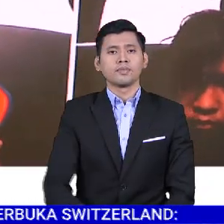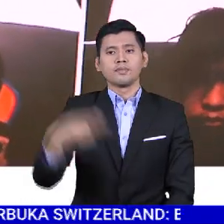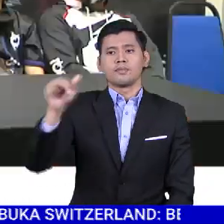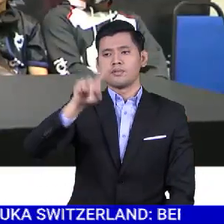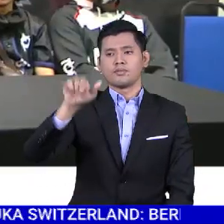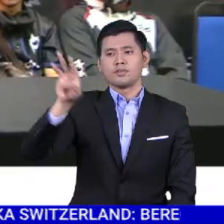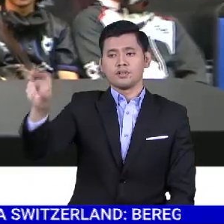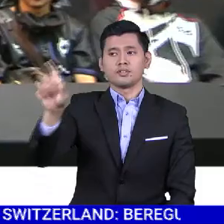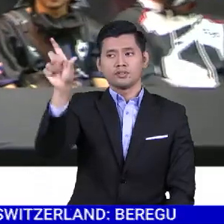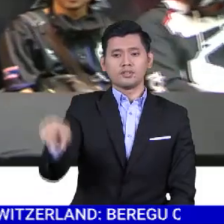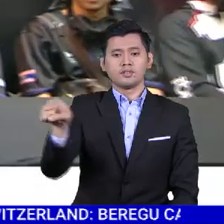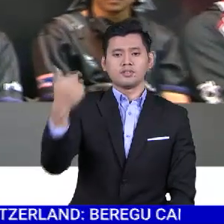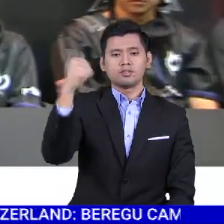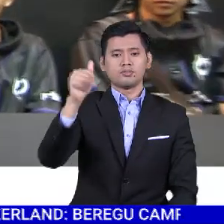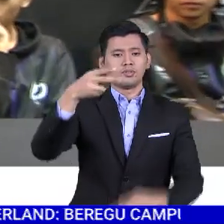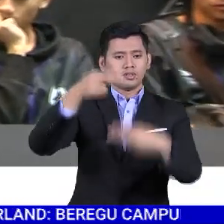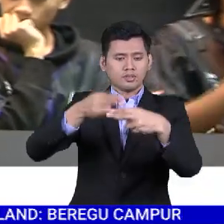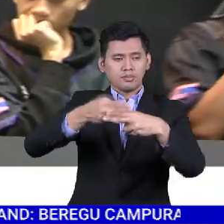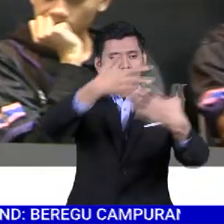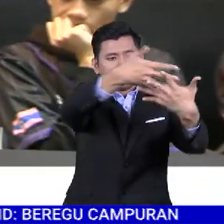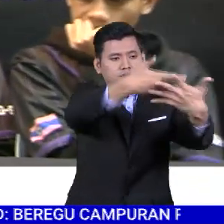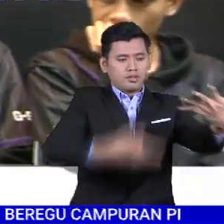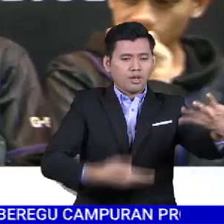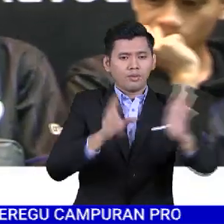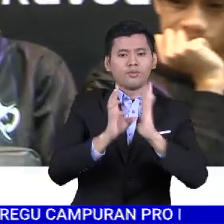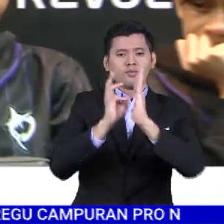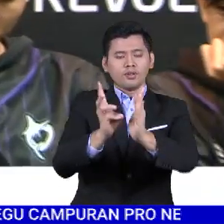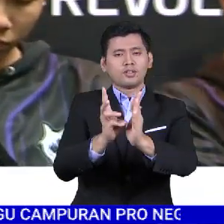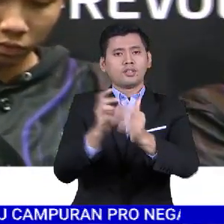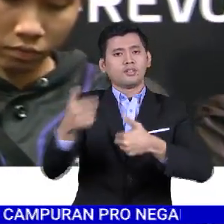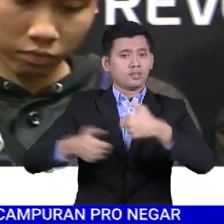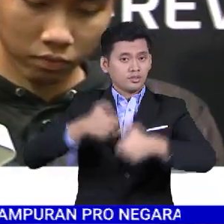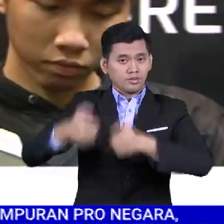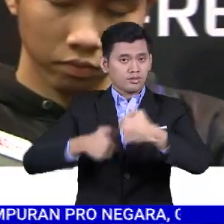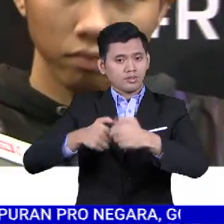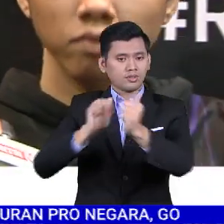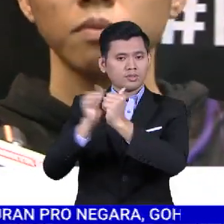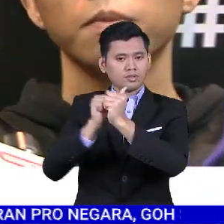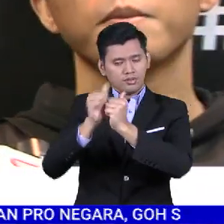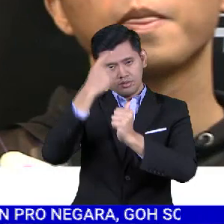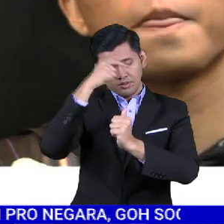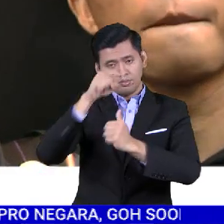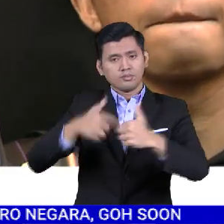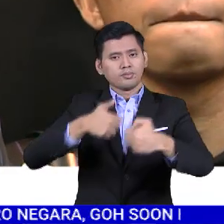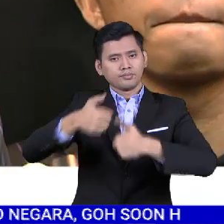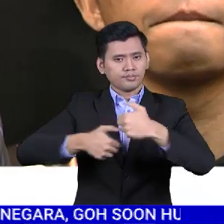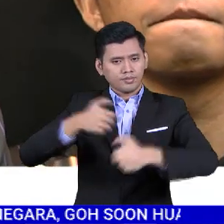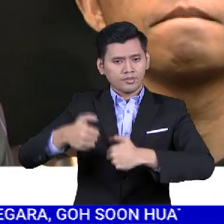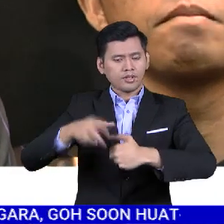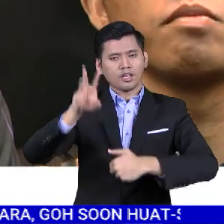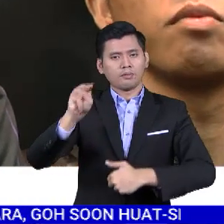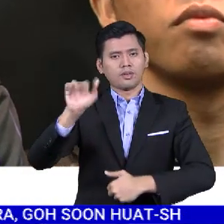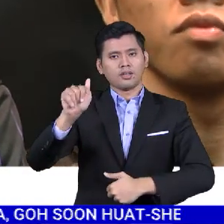Hazim merupakan antara 10 nama yang tersenarai mewakili kem E Sukan Negara dalam permainan Mobile Legends Bang Bang